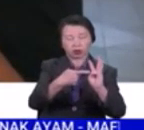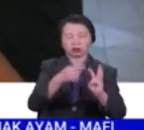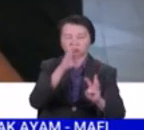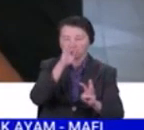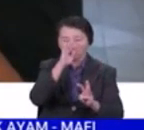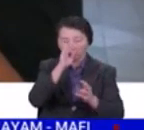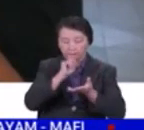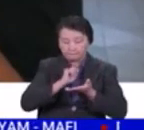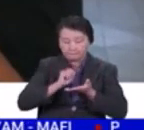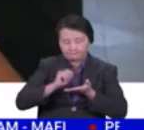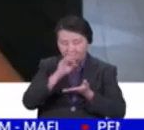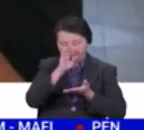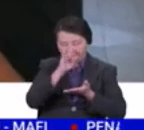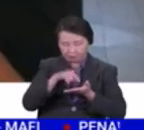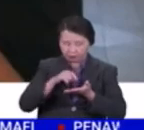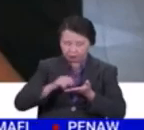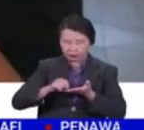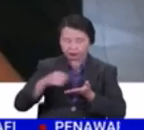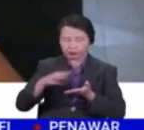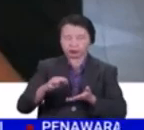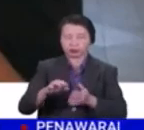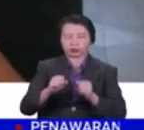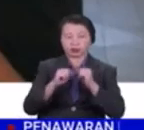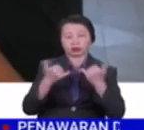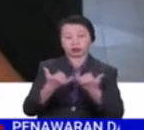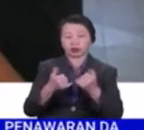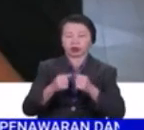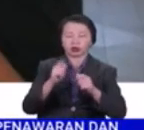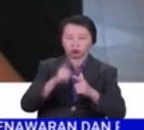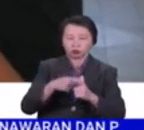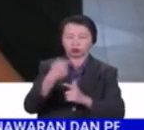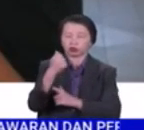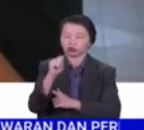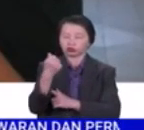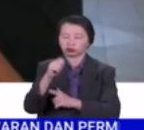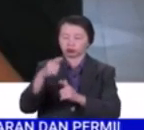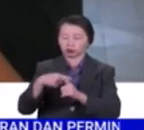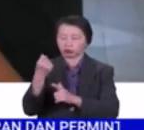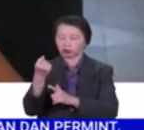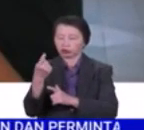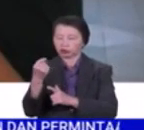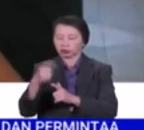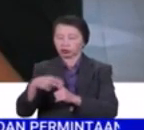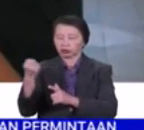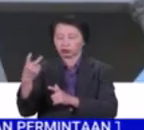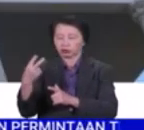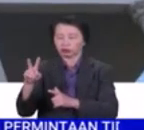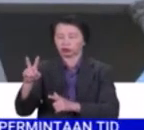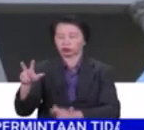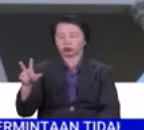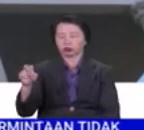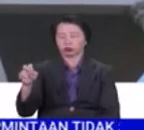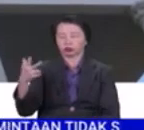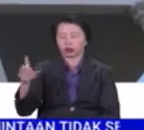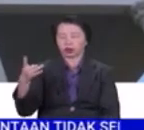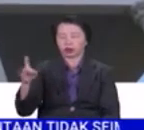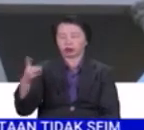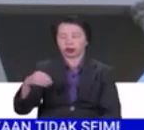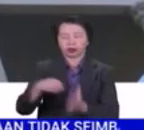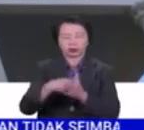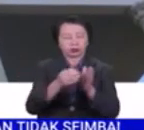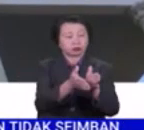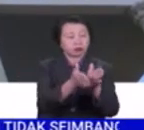memalsukan dokumen yaitu pernyataan account bank syariah bagi bulan Oktober November Desember 2018 dalam